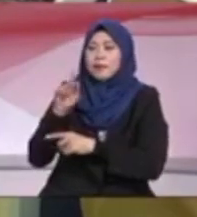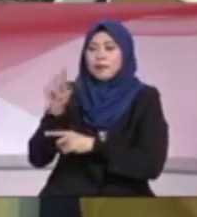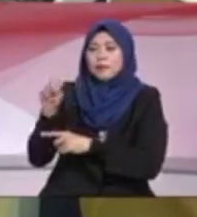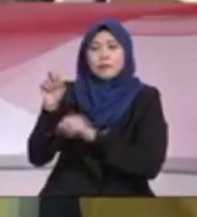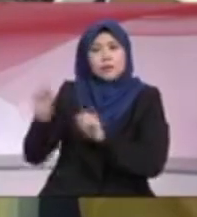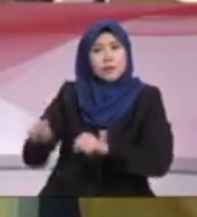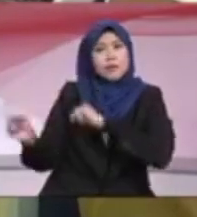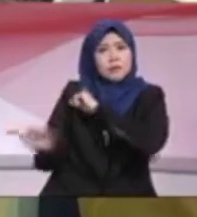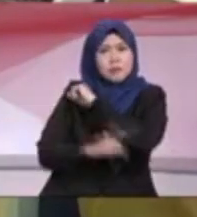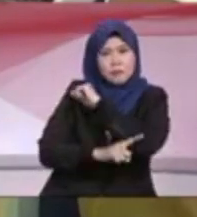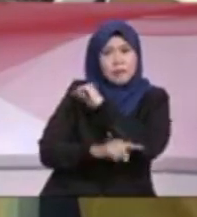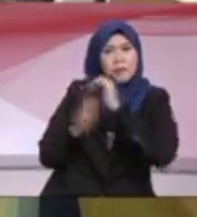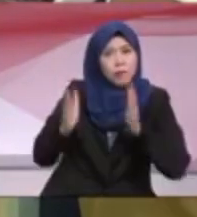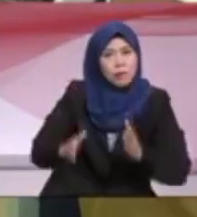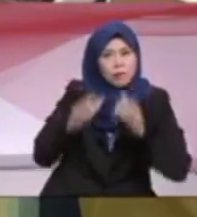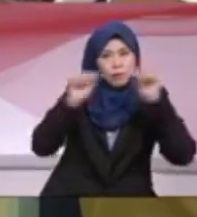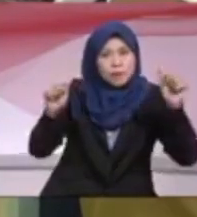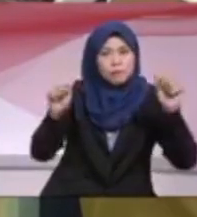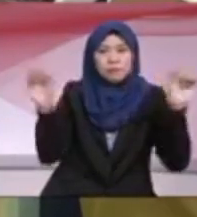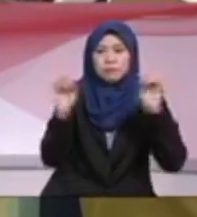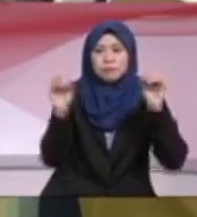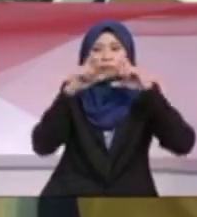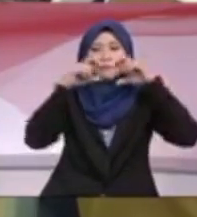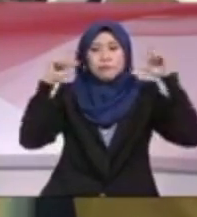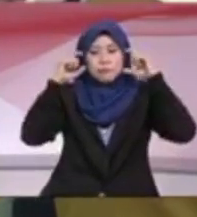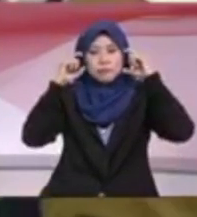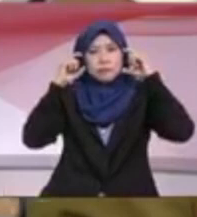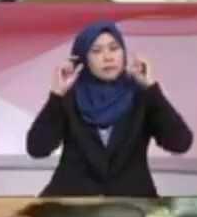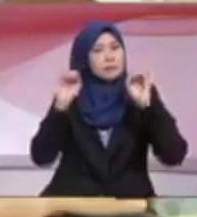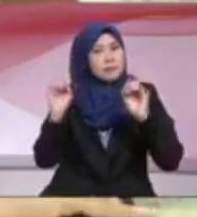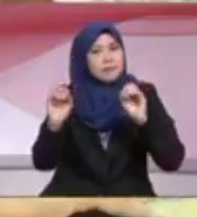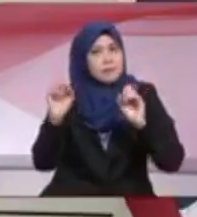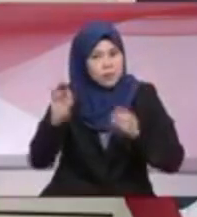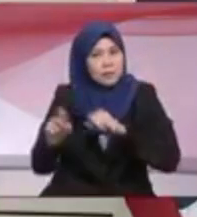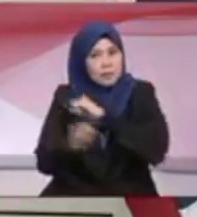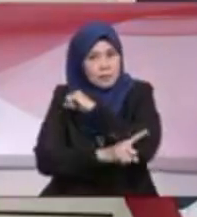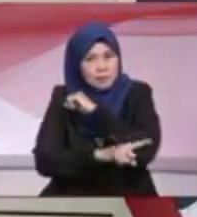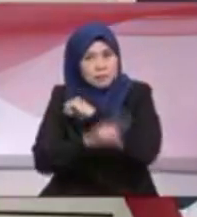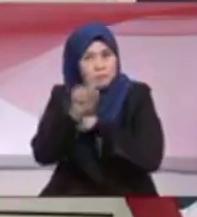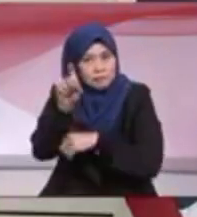boleh menyaman orang awam sekiranya tidak memakai pelitup muka?